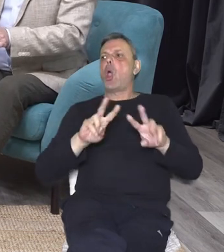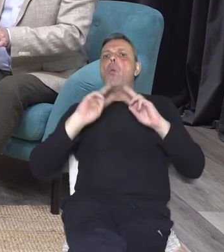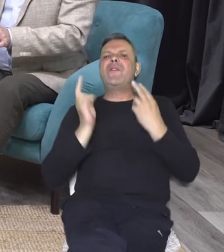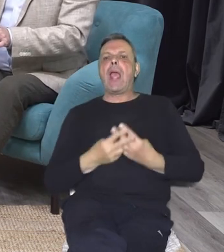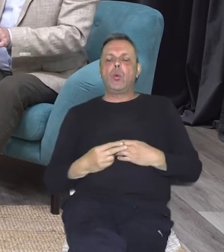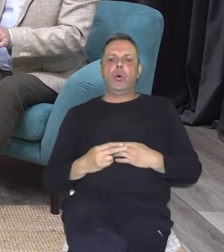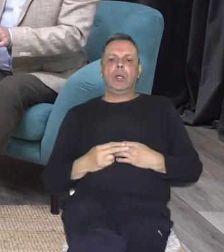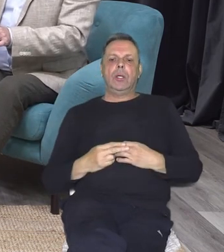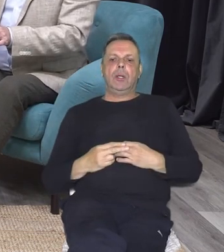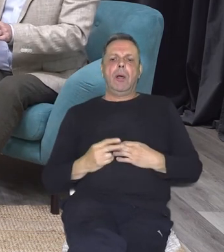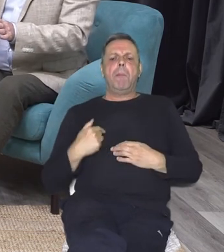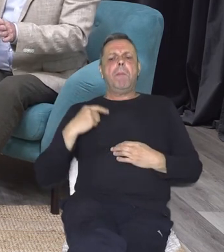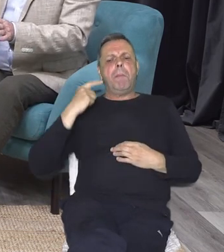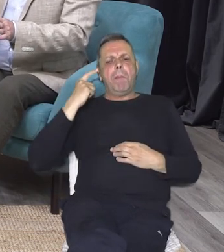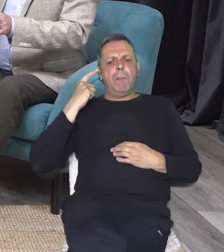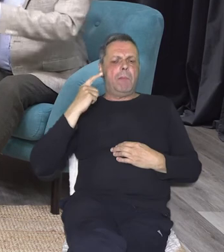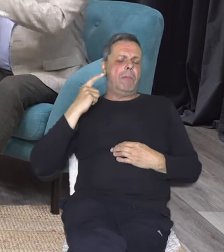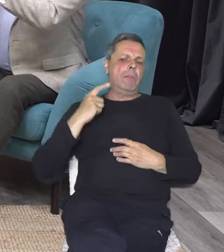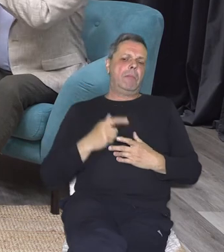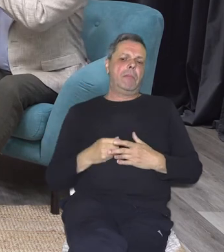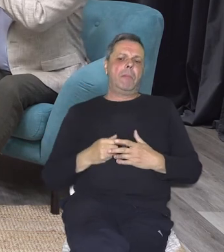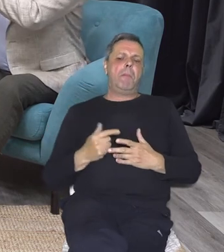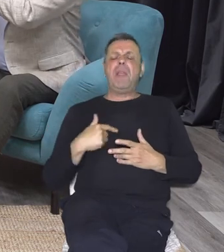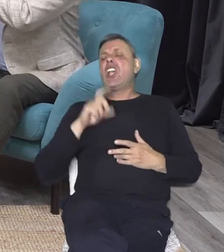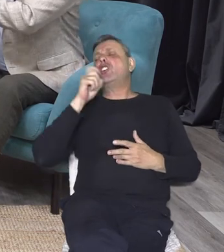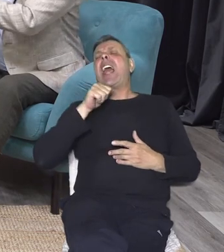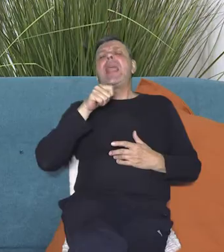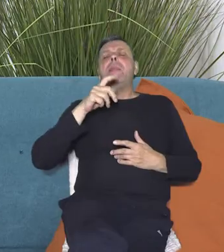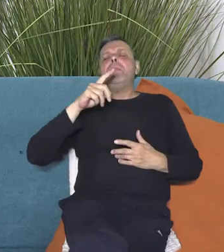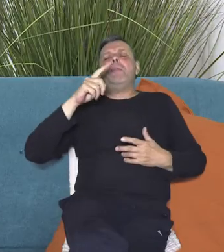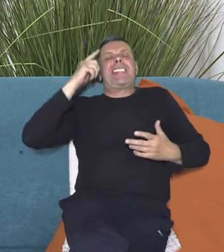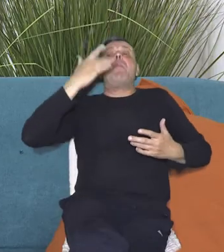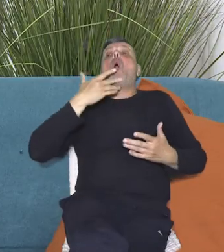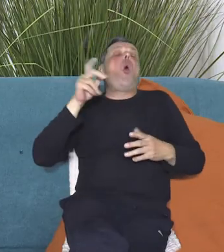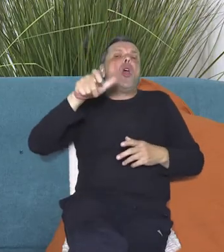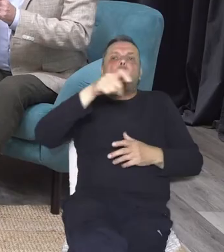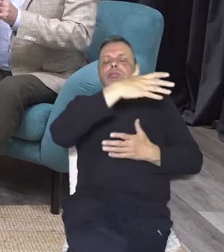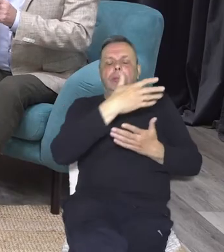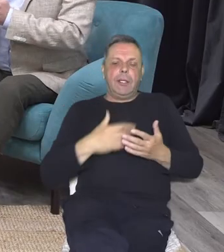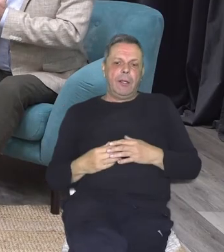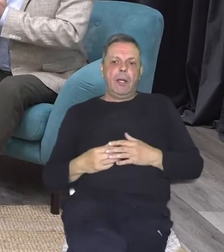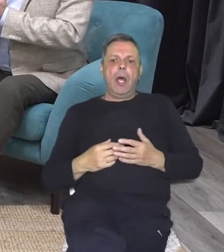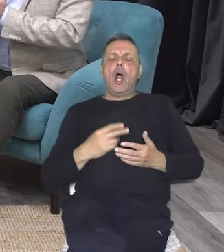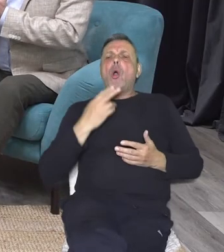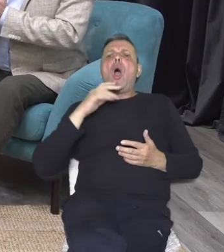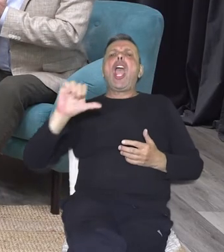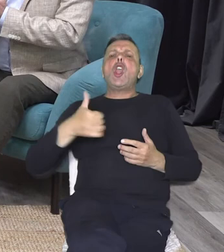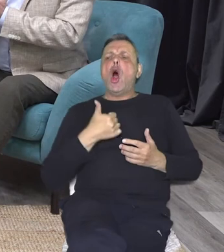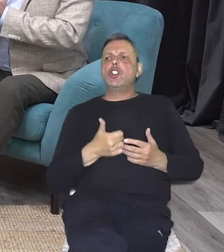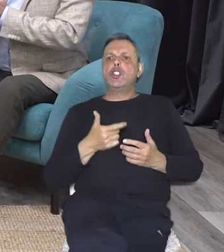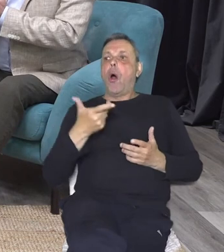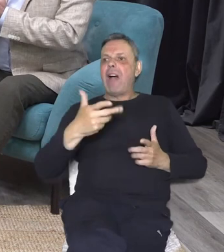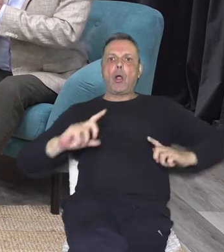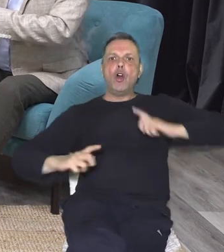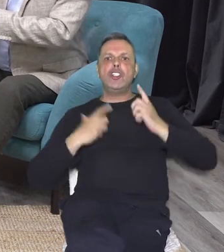koje postoje u svijetu, znamo, Brunei nikad se ne sjetimo da postoji, da, ali mi recite, tko je